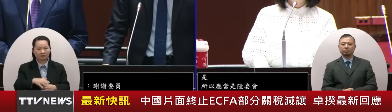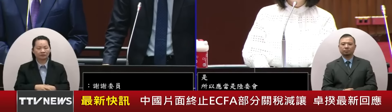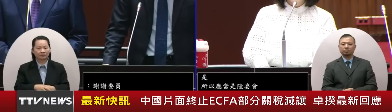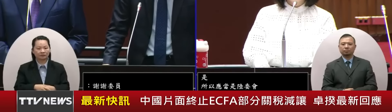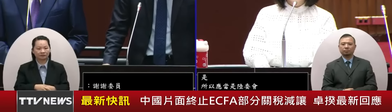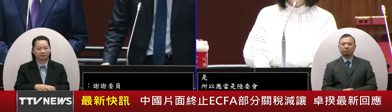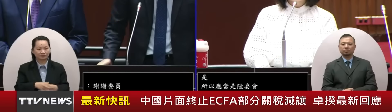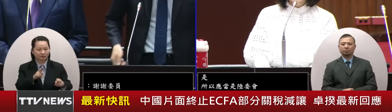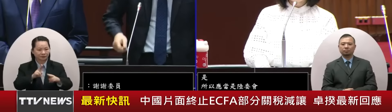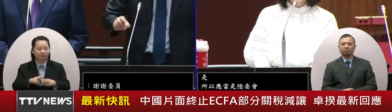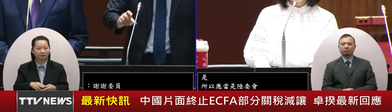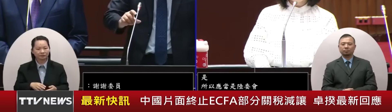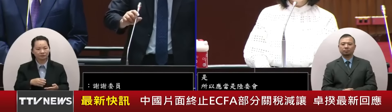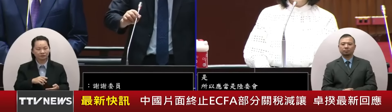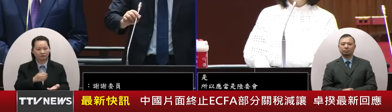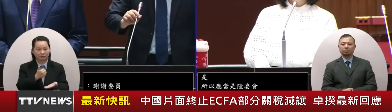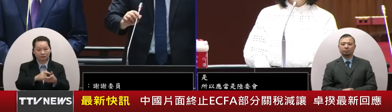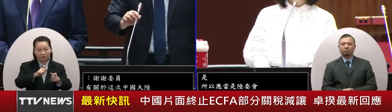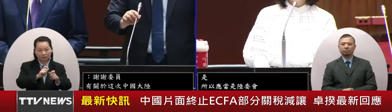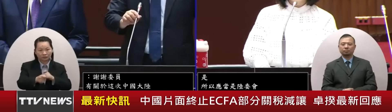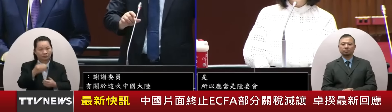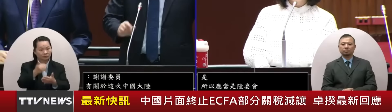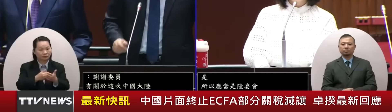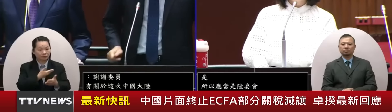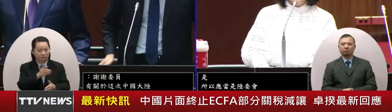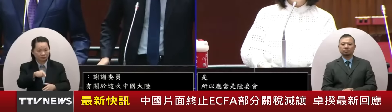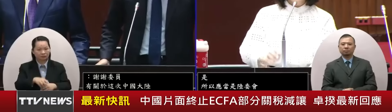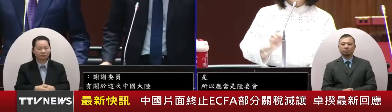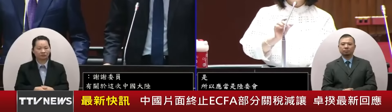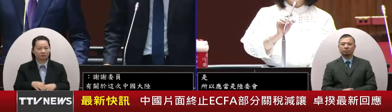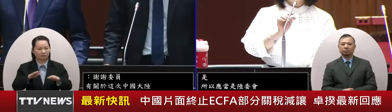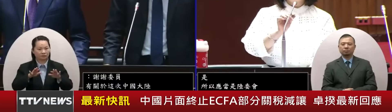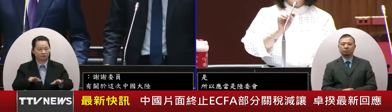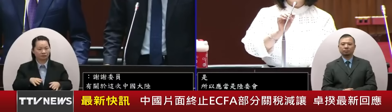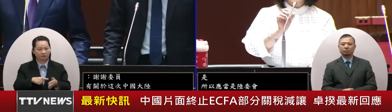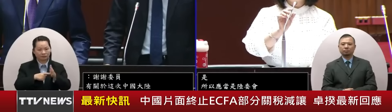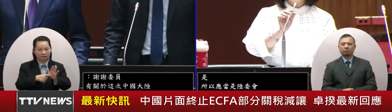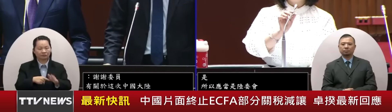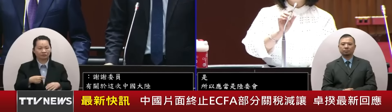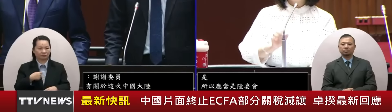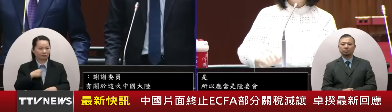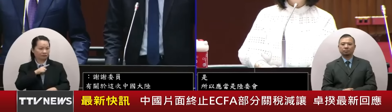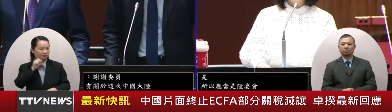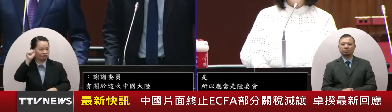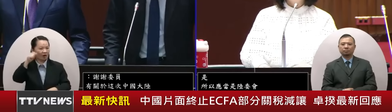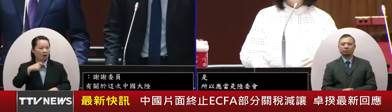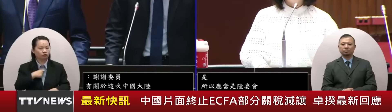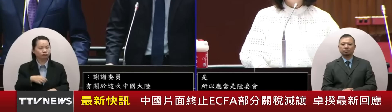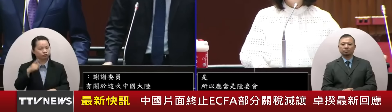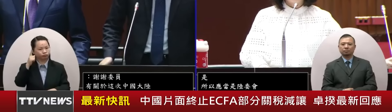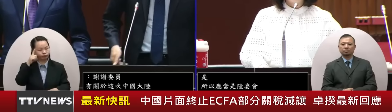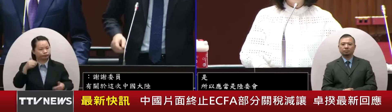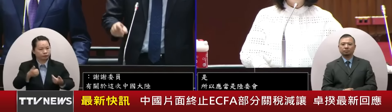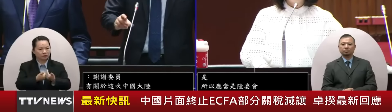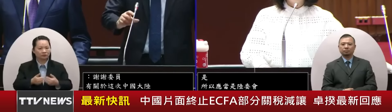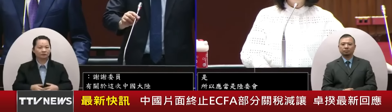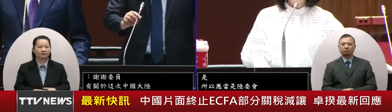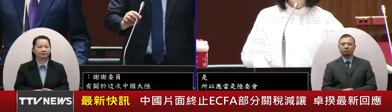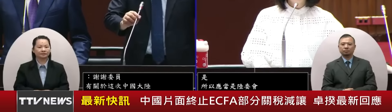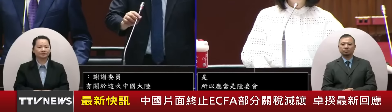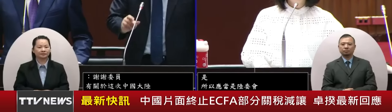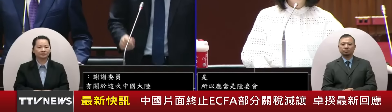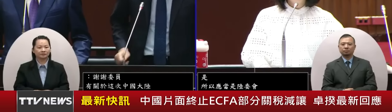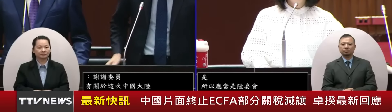单关税减让我们要在这里表达强烈的抗议及不满。我